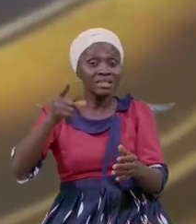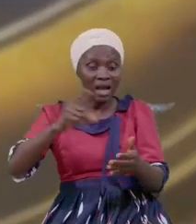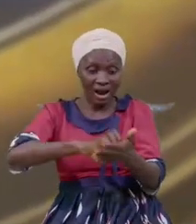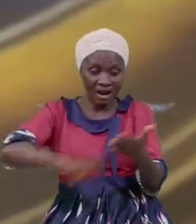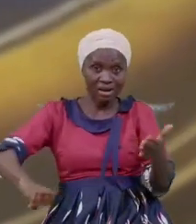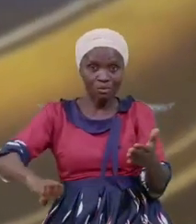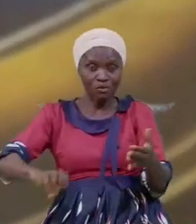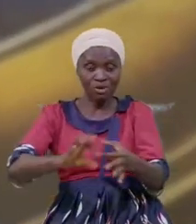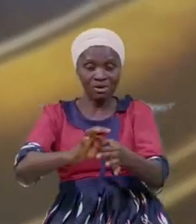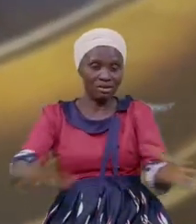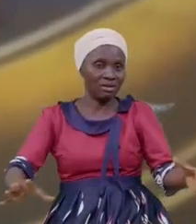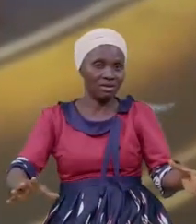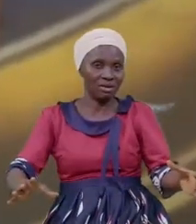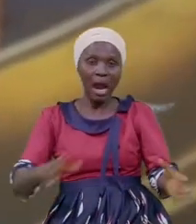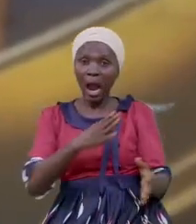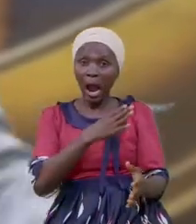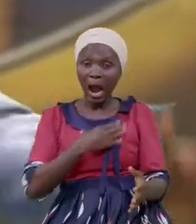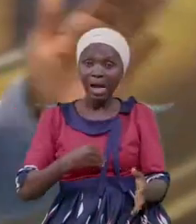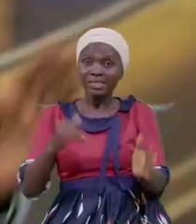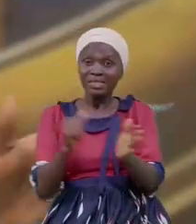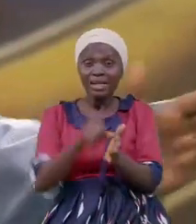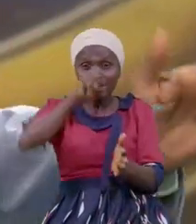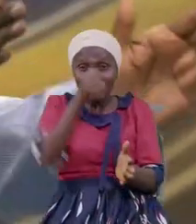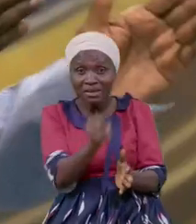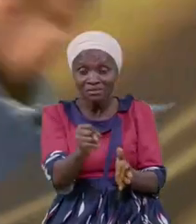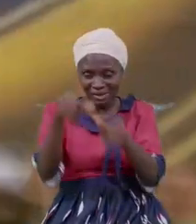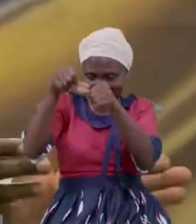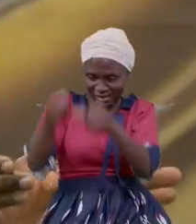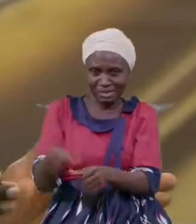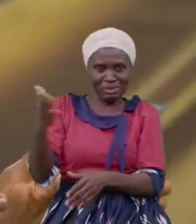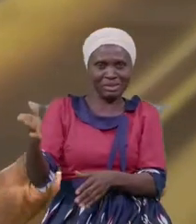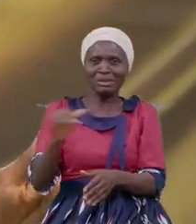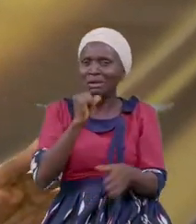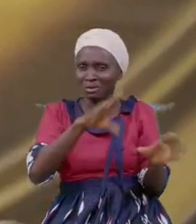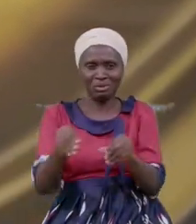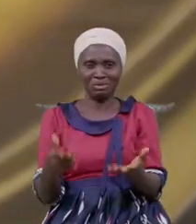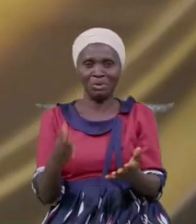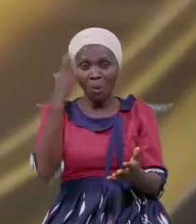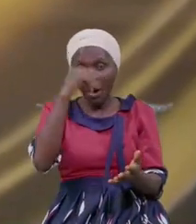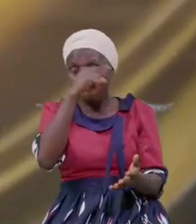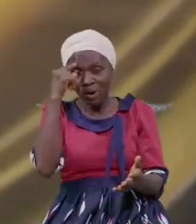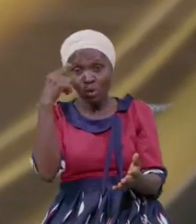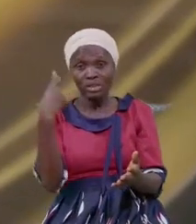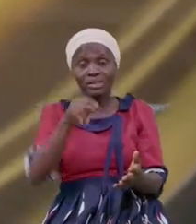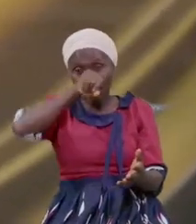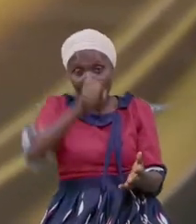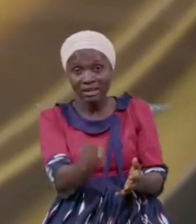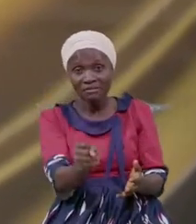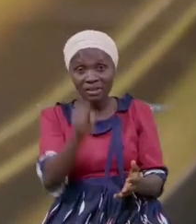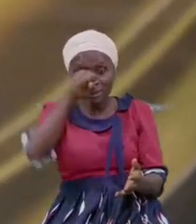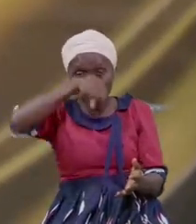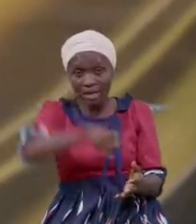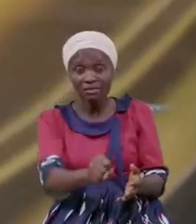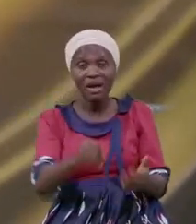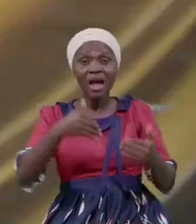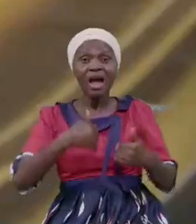maintenant l'éléphant a été conditionné que voici la distance que je peut parcourir dans la vie pas plus que